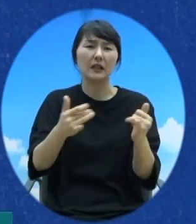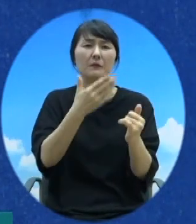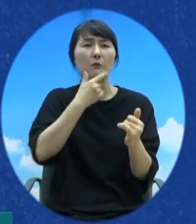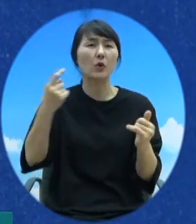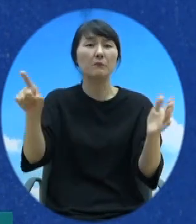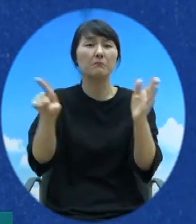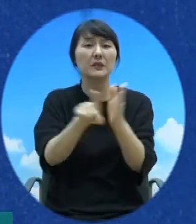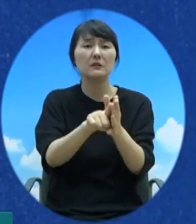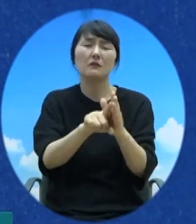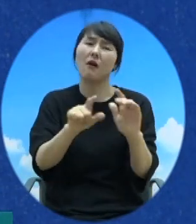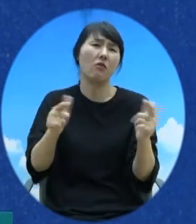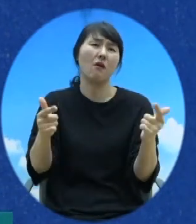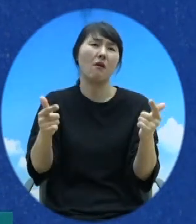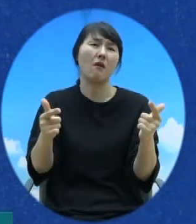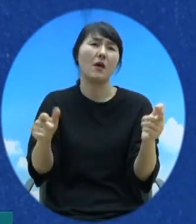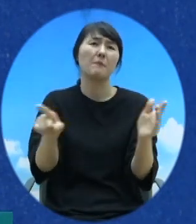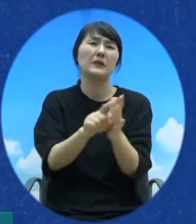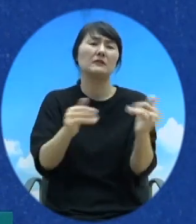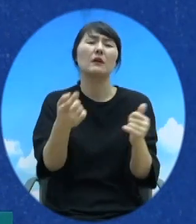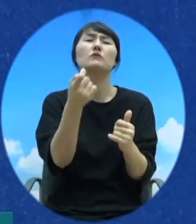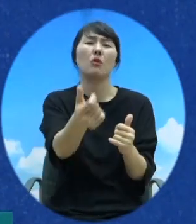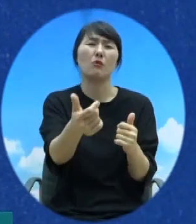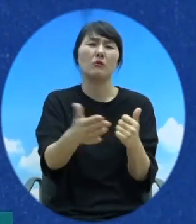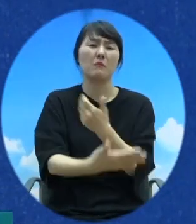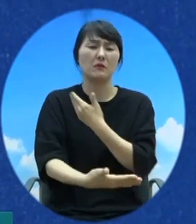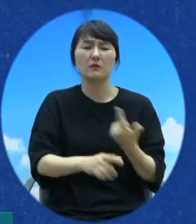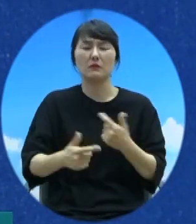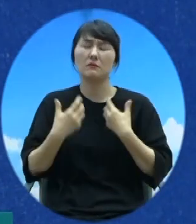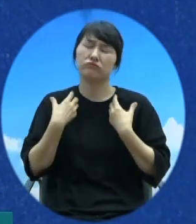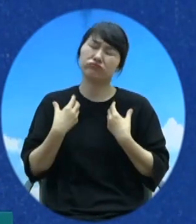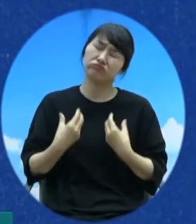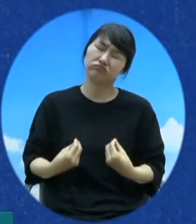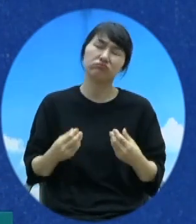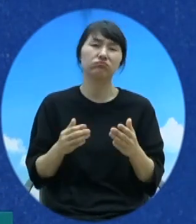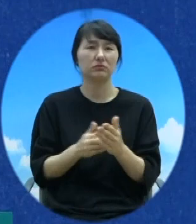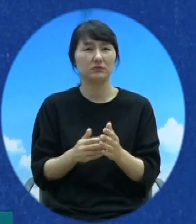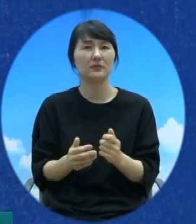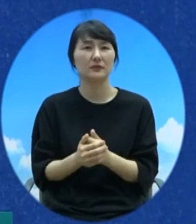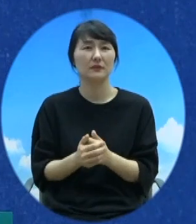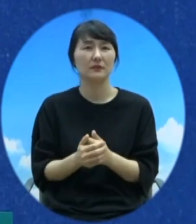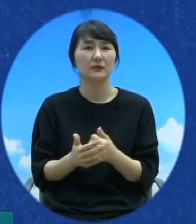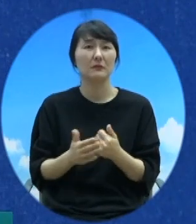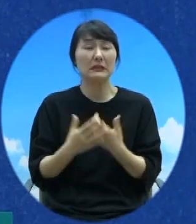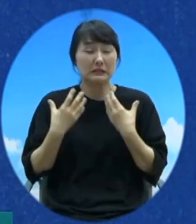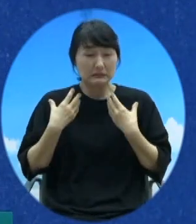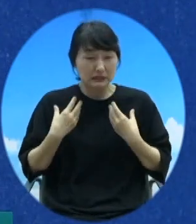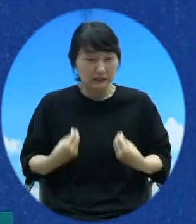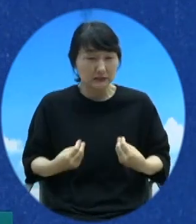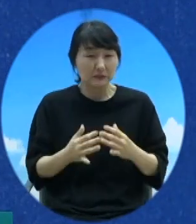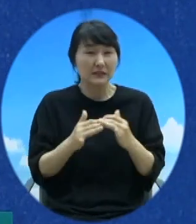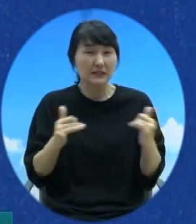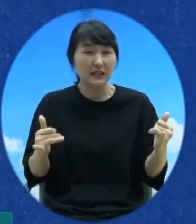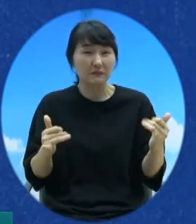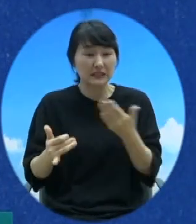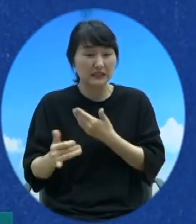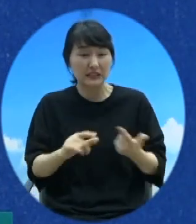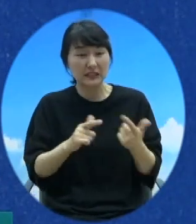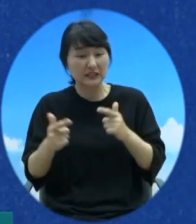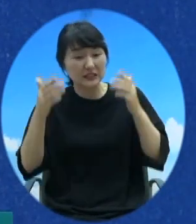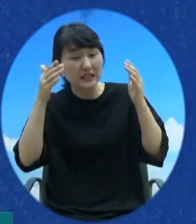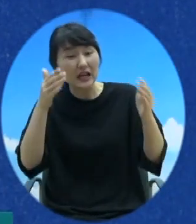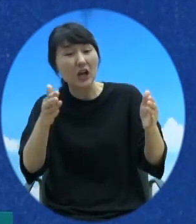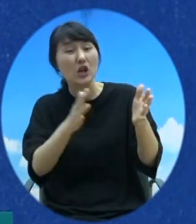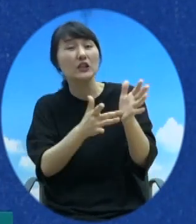않아요. 그래서 제자들이 낙심을 했습니다. 그래서 낙심하는 그 제자들에게